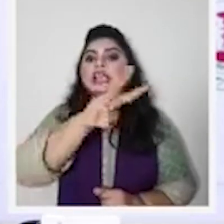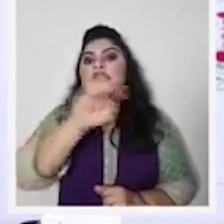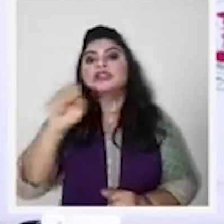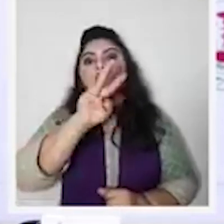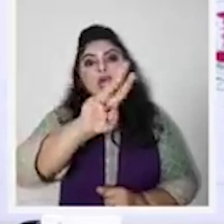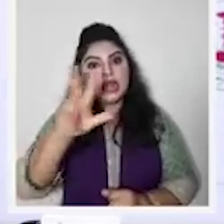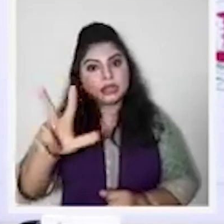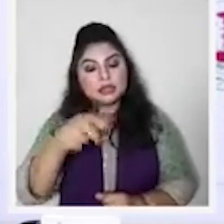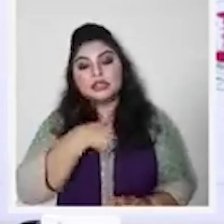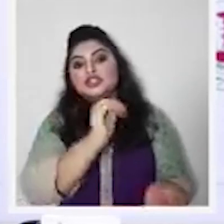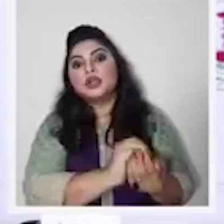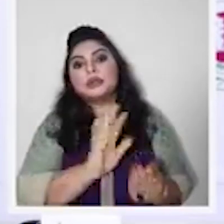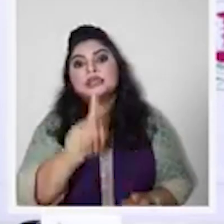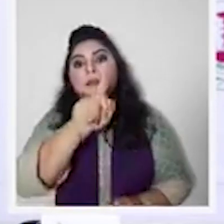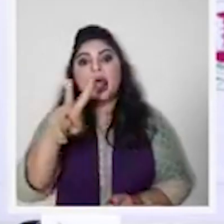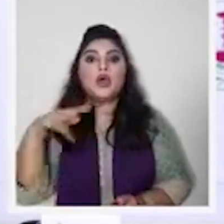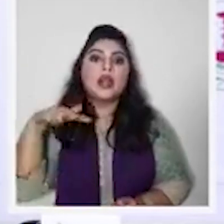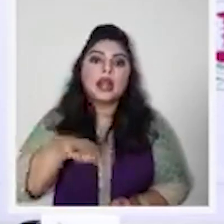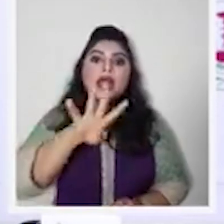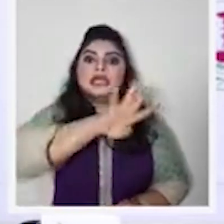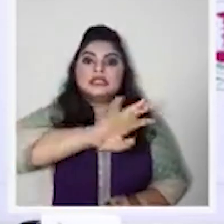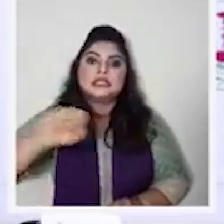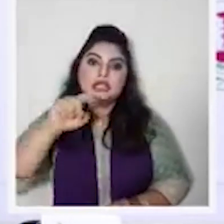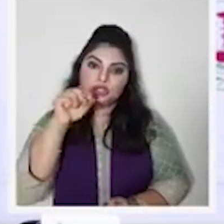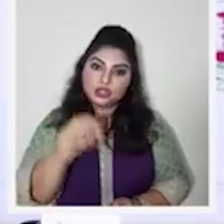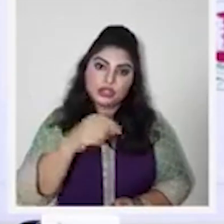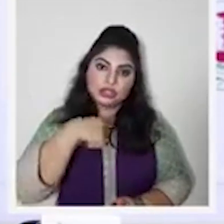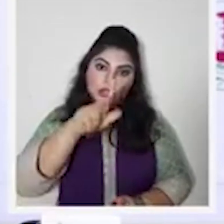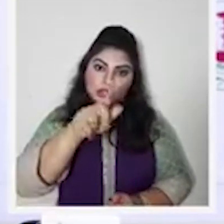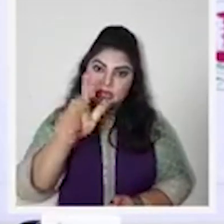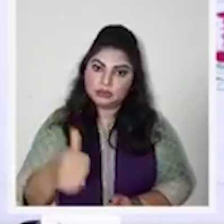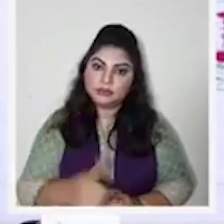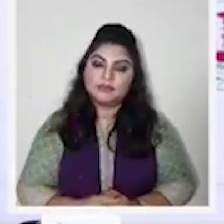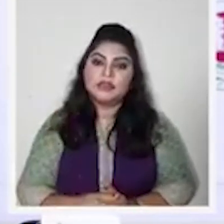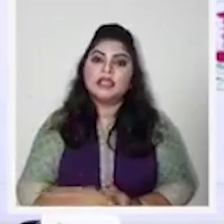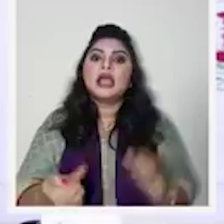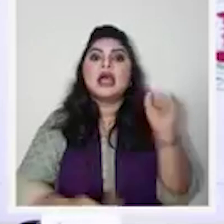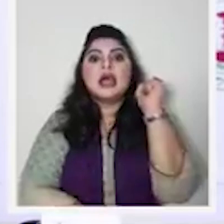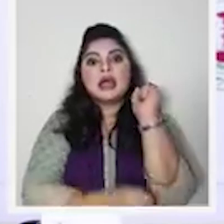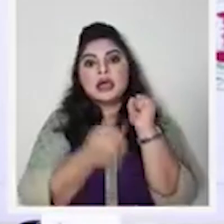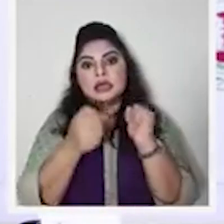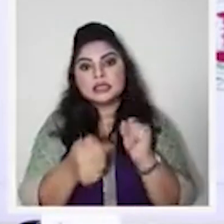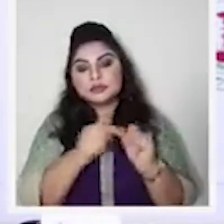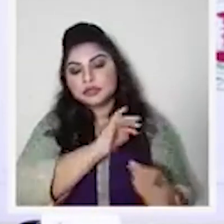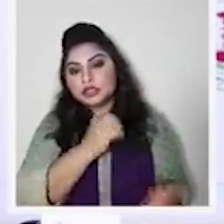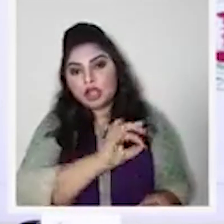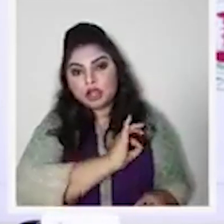11,78,793টি। ফেস শিল্ড এবং গগলস 24 ঘন্টায় বিতরণ হয়েছে 1,238টি, মজুদ আছে